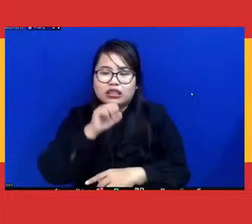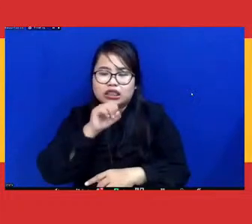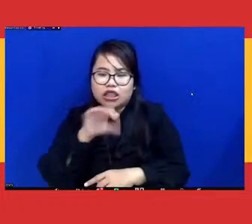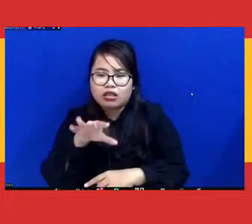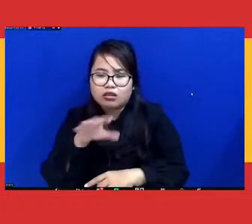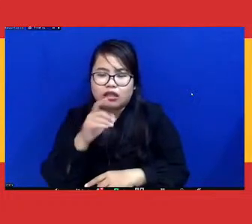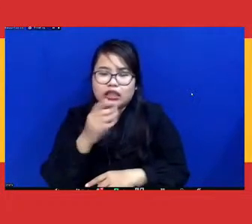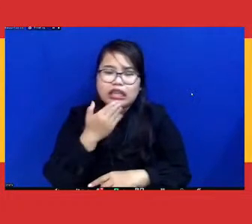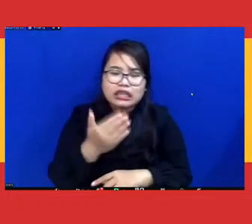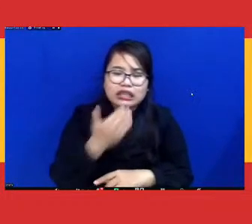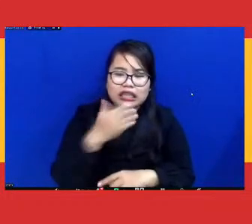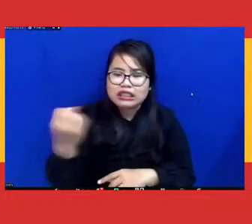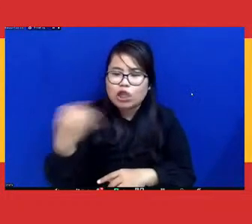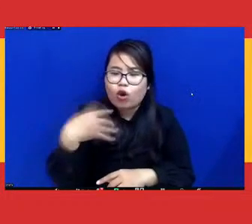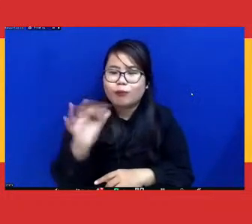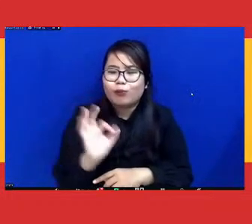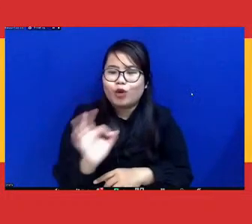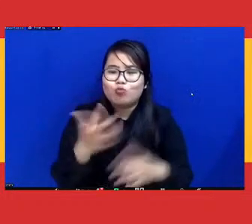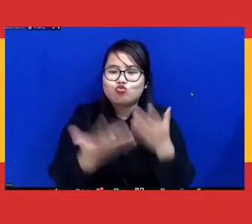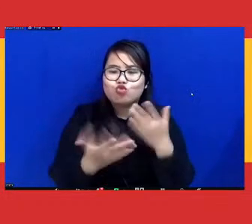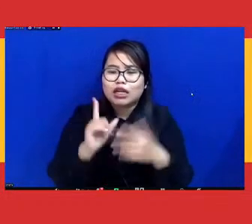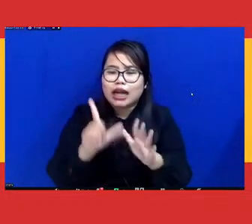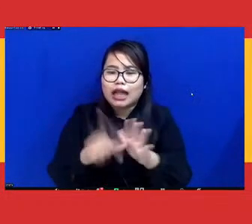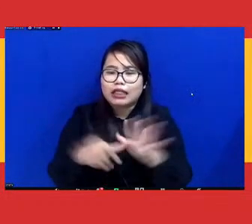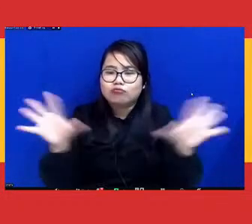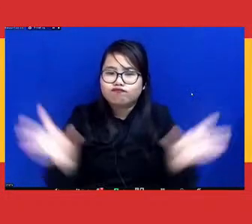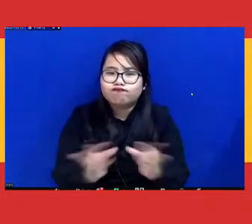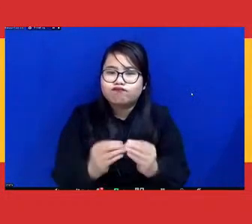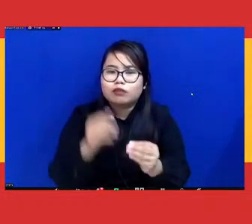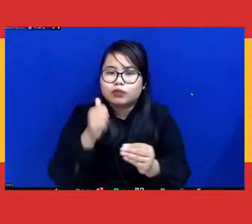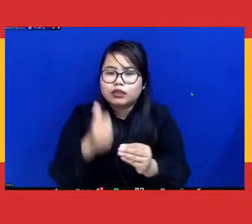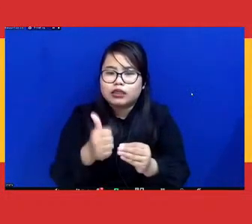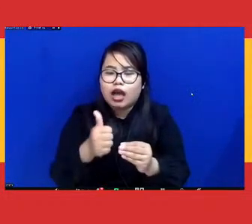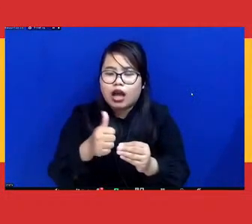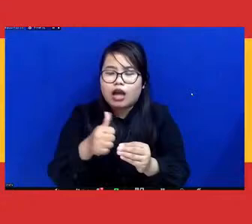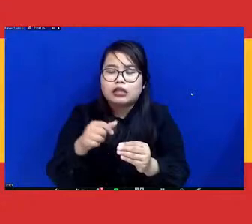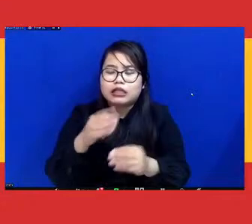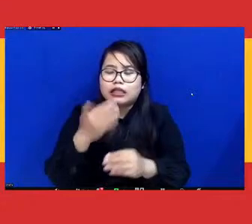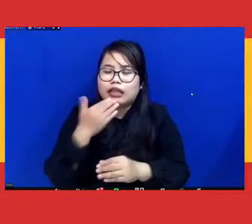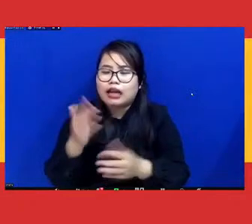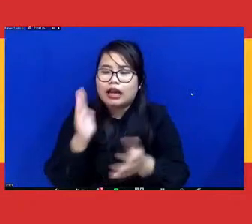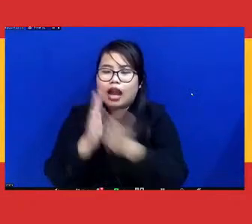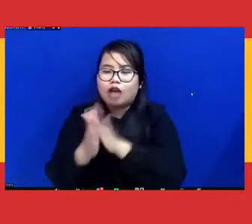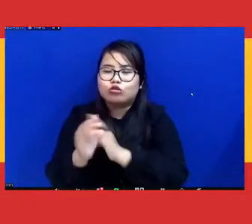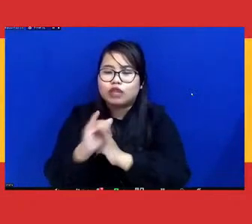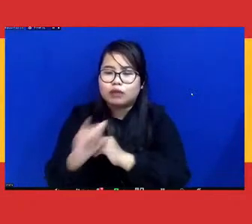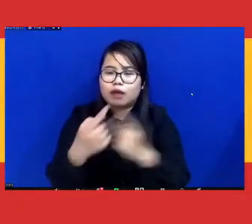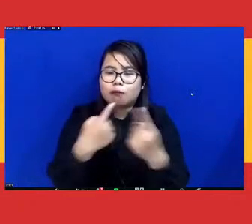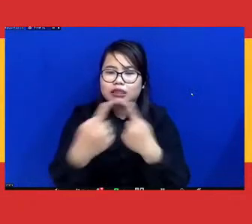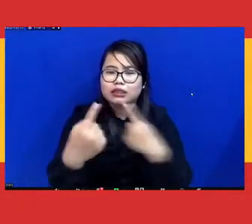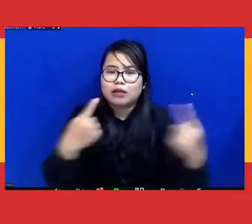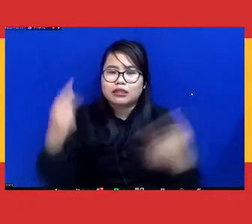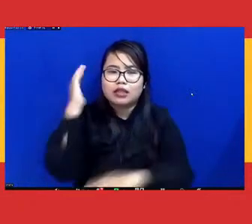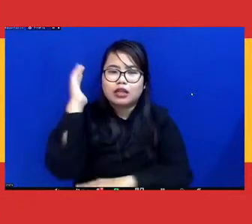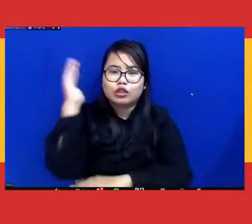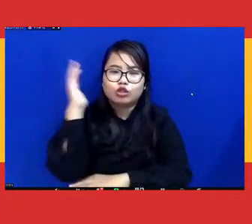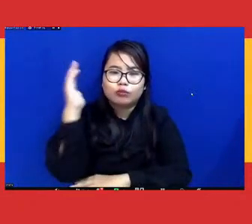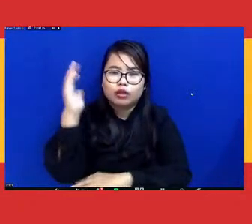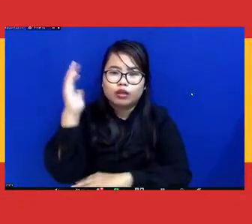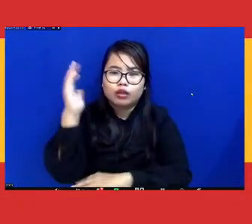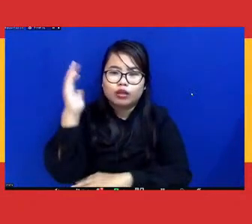akan dikompilasi dan akan ditanyakan langsung kepada masing-masing speaker untuk di follow